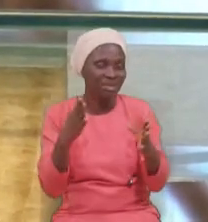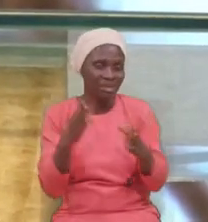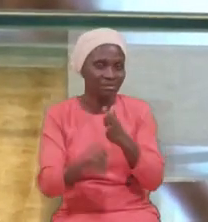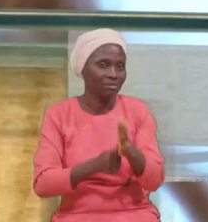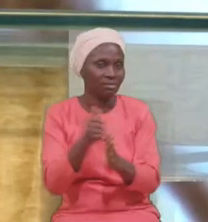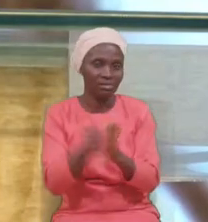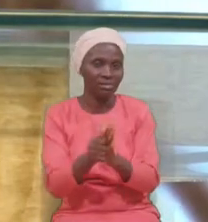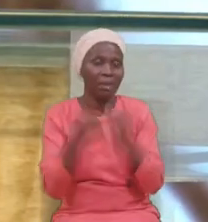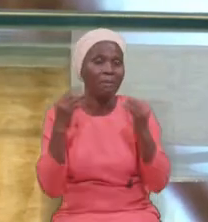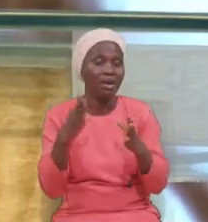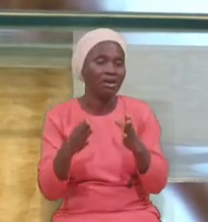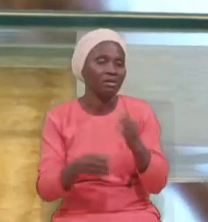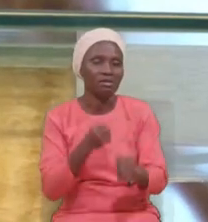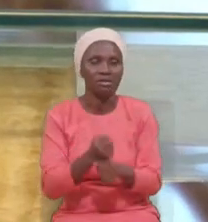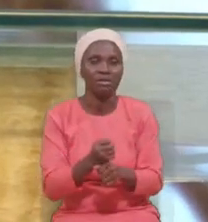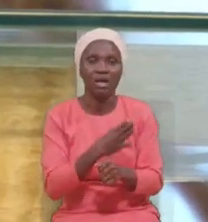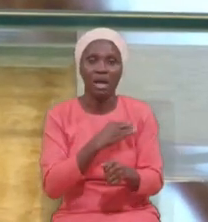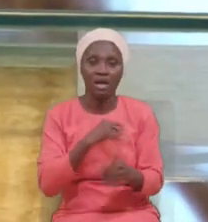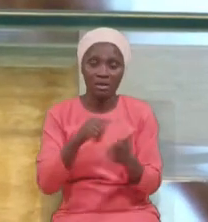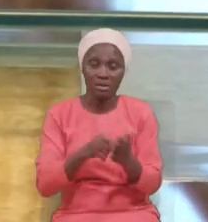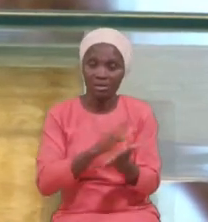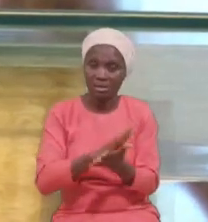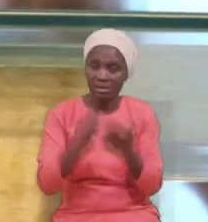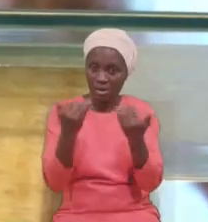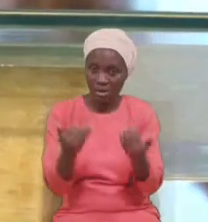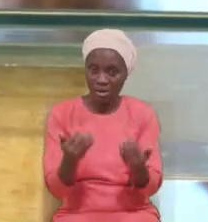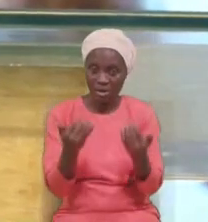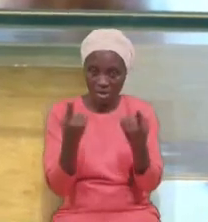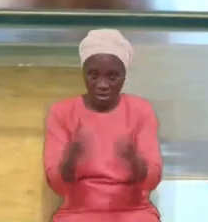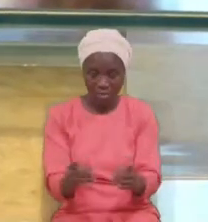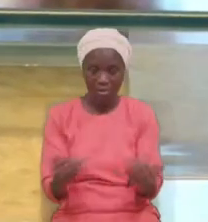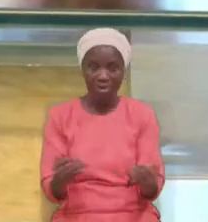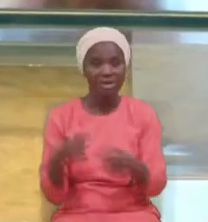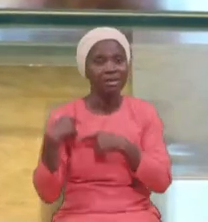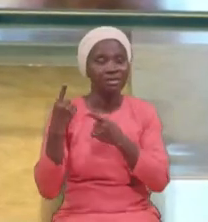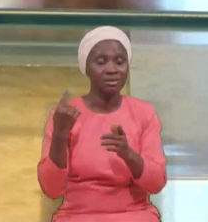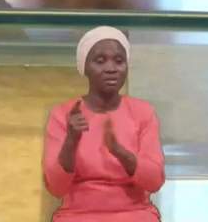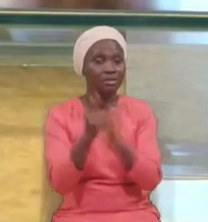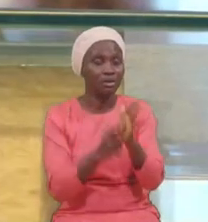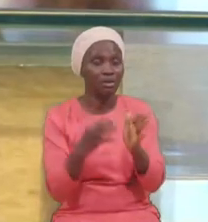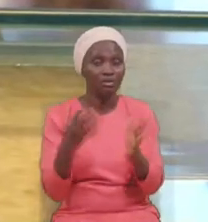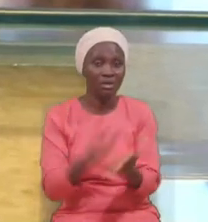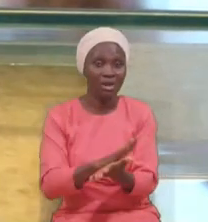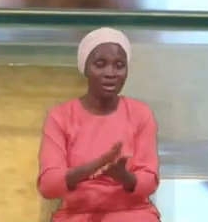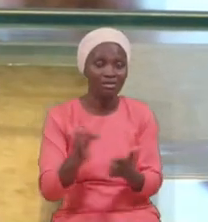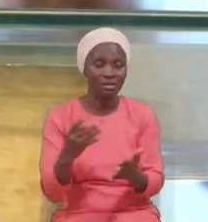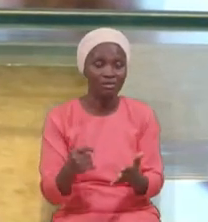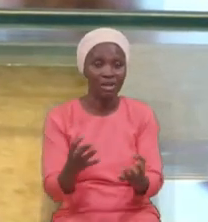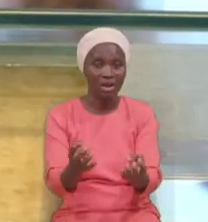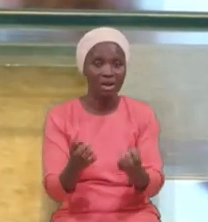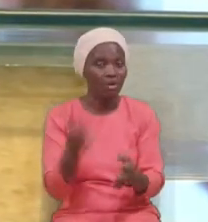des siècles, plus de 1000 ans, cette purification a lieu. Depuis que la loi de